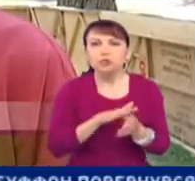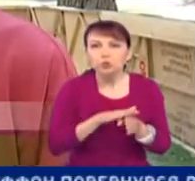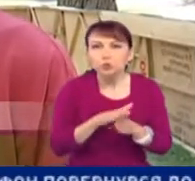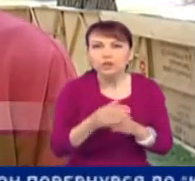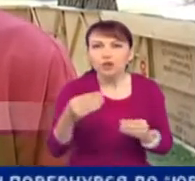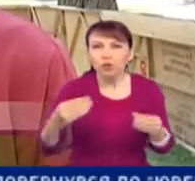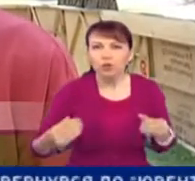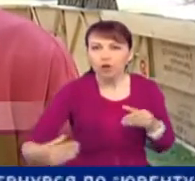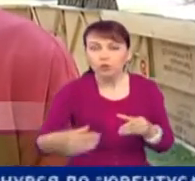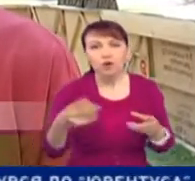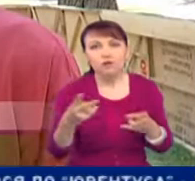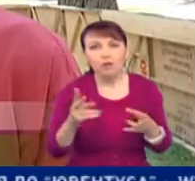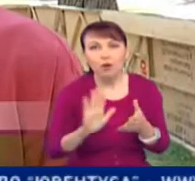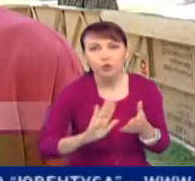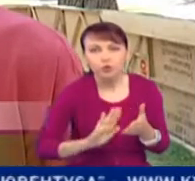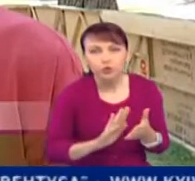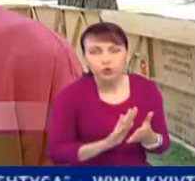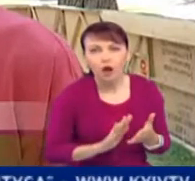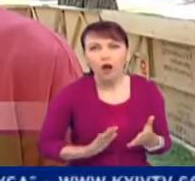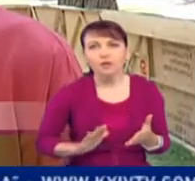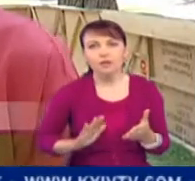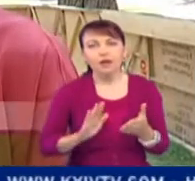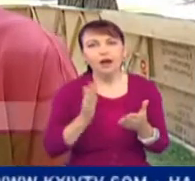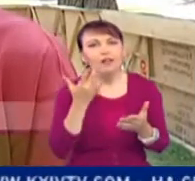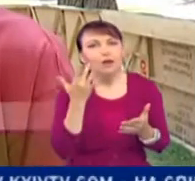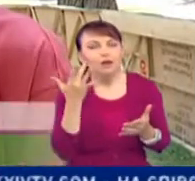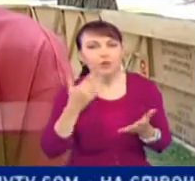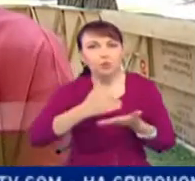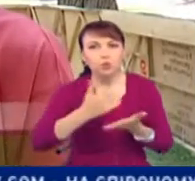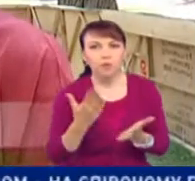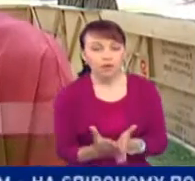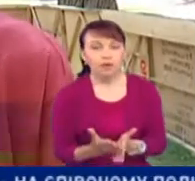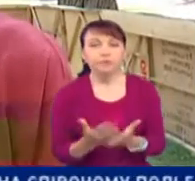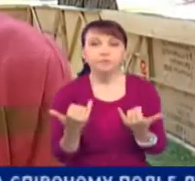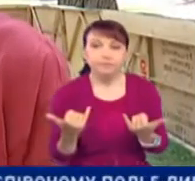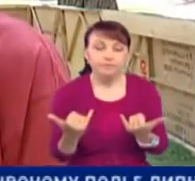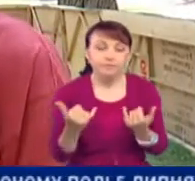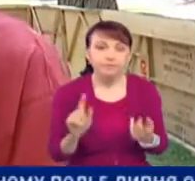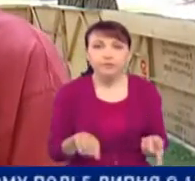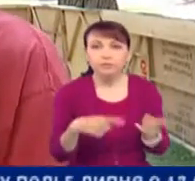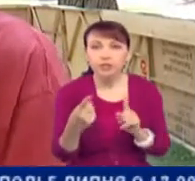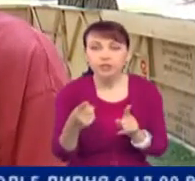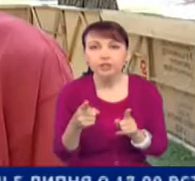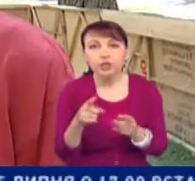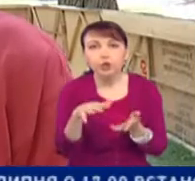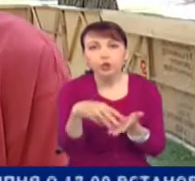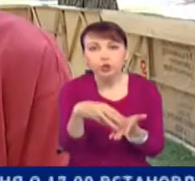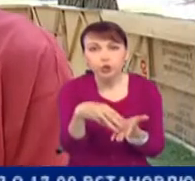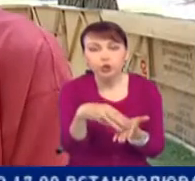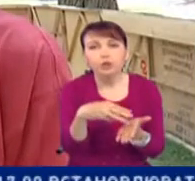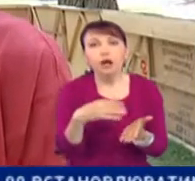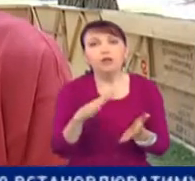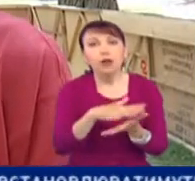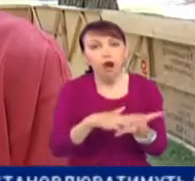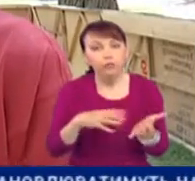зруйновані частини. Їх треба розчищати дуже легкими інструментами. Зараз ми перейшли на сувочки і щітки, далі підуть